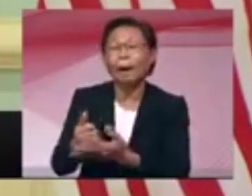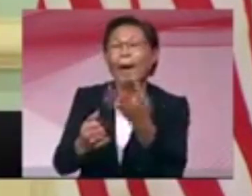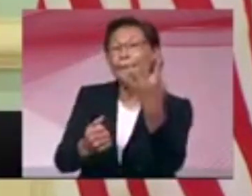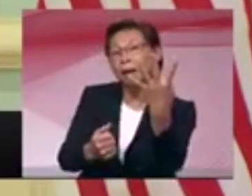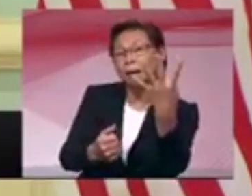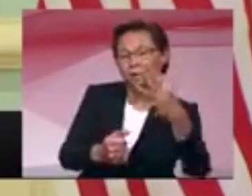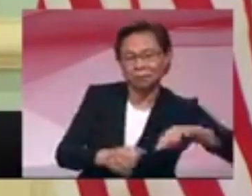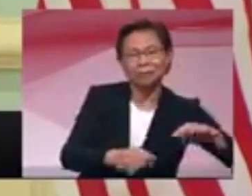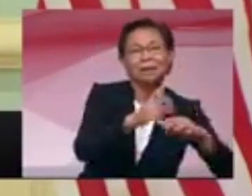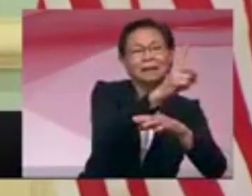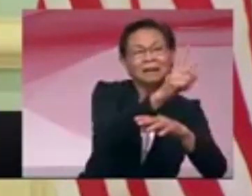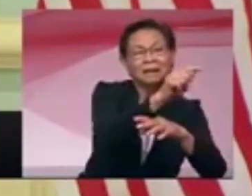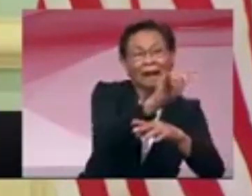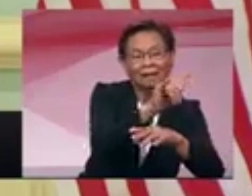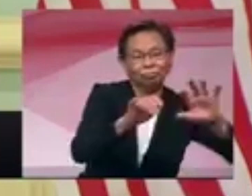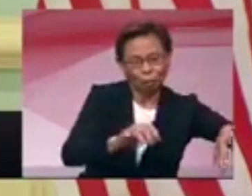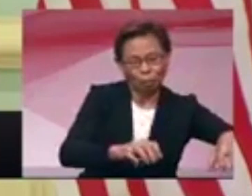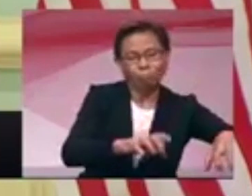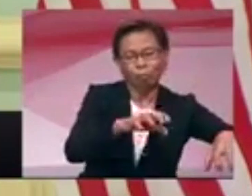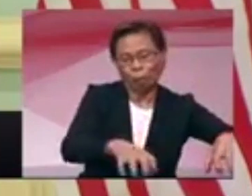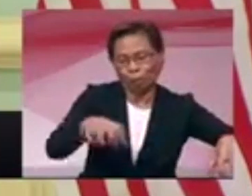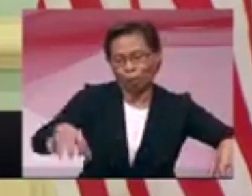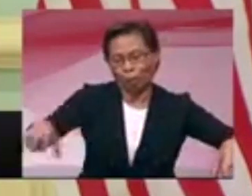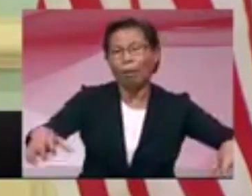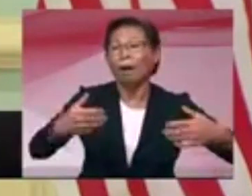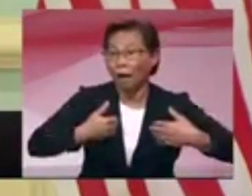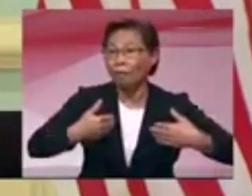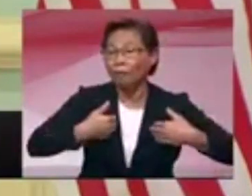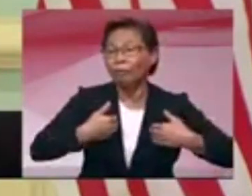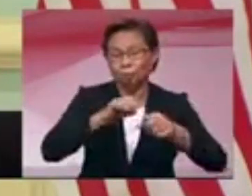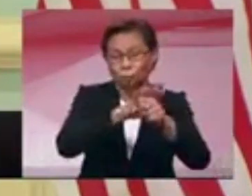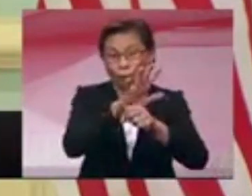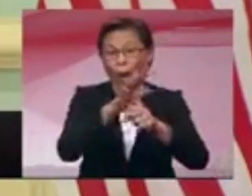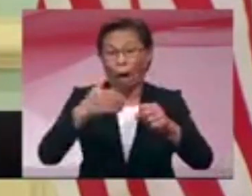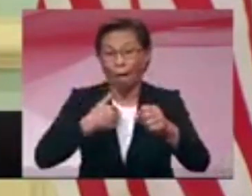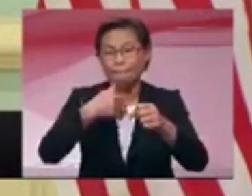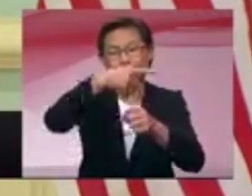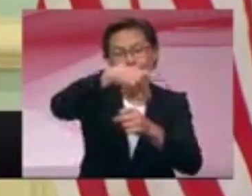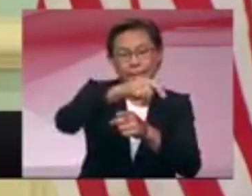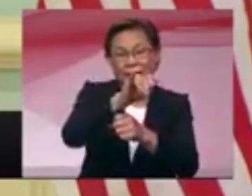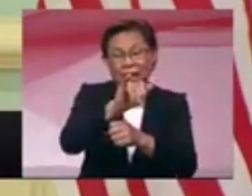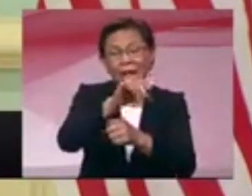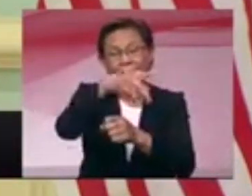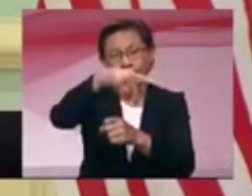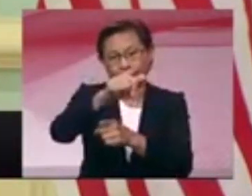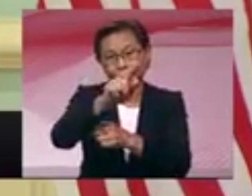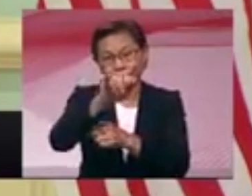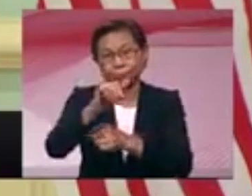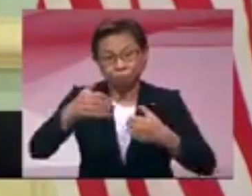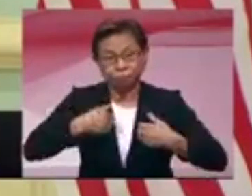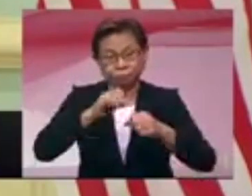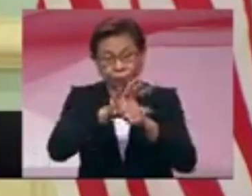tahanan yang mempunyai COVID positif di kalangan tahanan parti ini ataupun pendatang tanpa izin